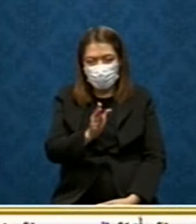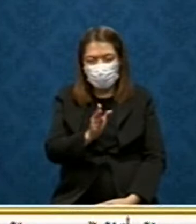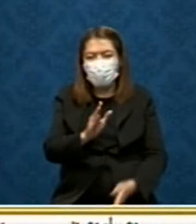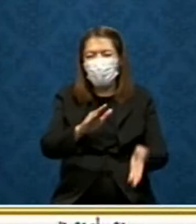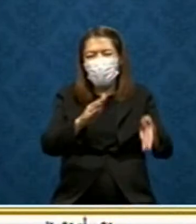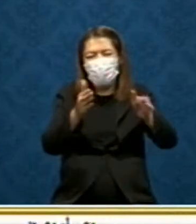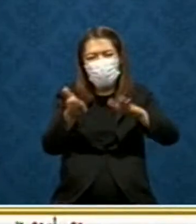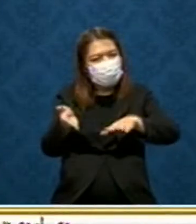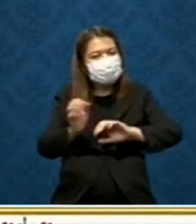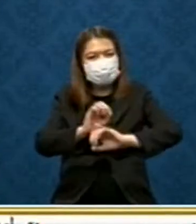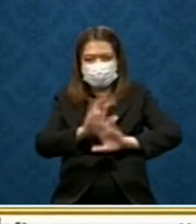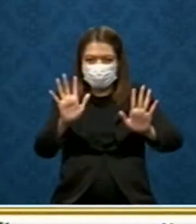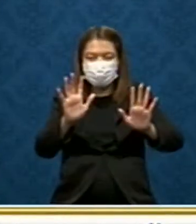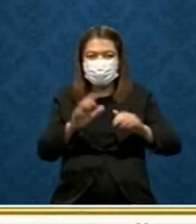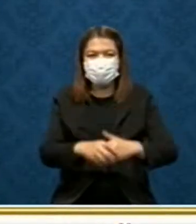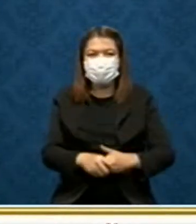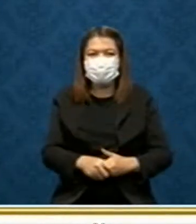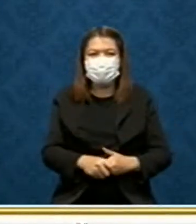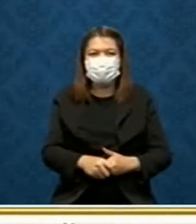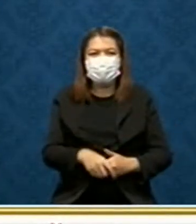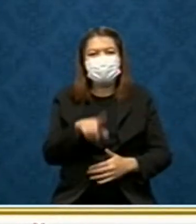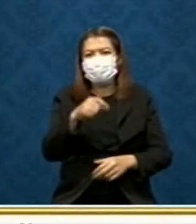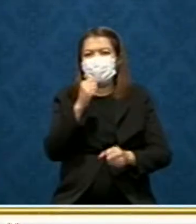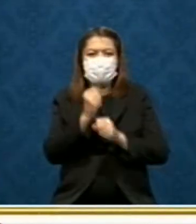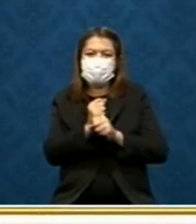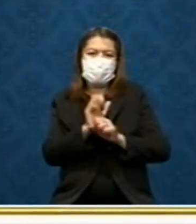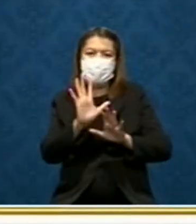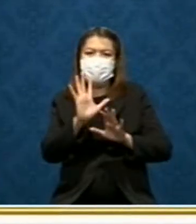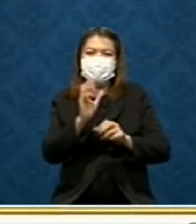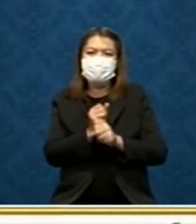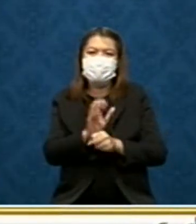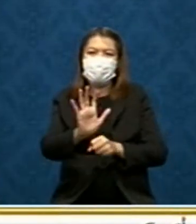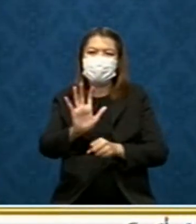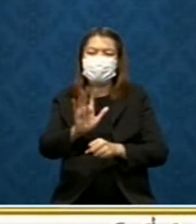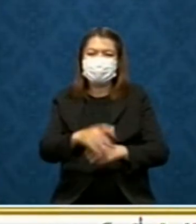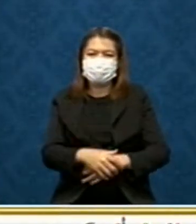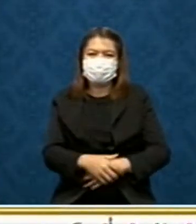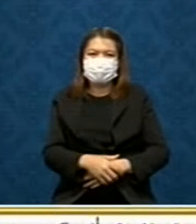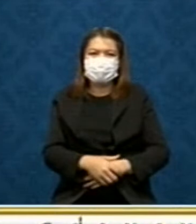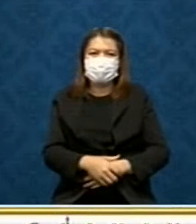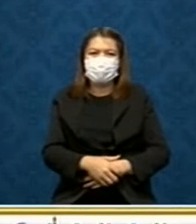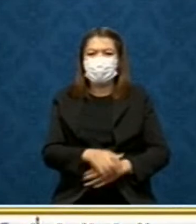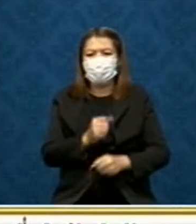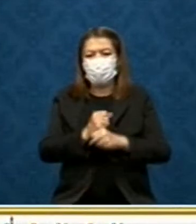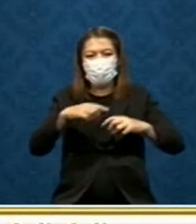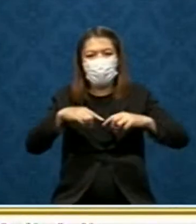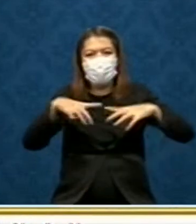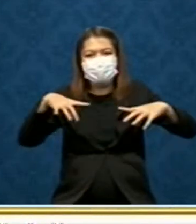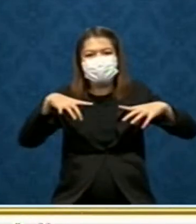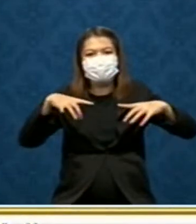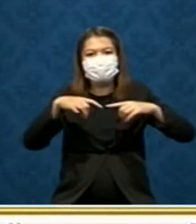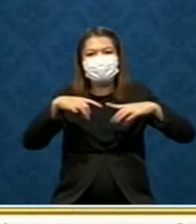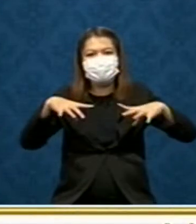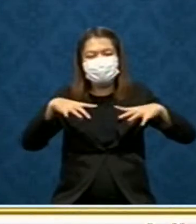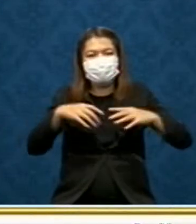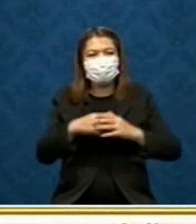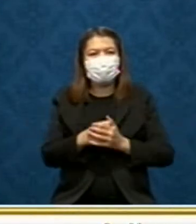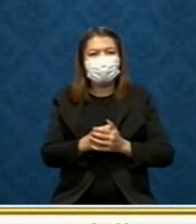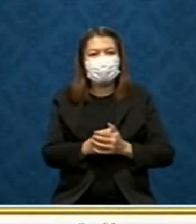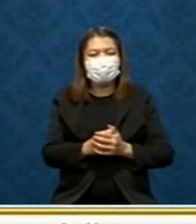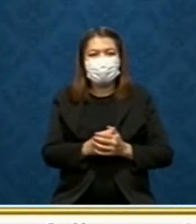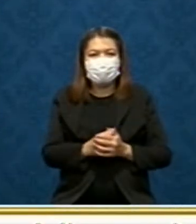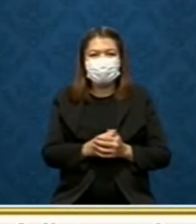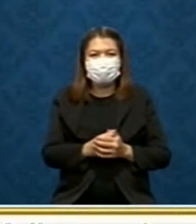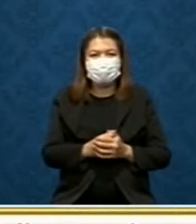ลมเหลวชัดเจนที่สุดเหมือนวท่านไม่ทำเลยนะแล้วทำตงกข้ามด้วยใครบอก